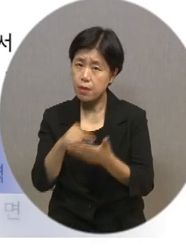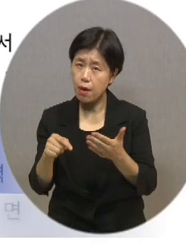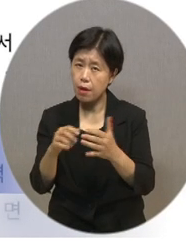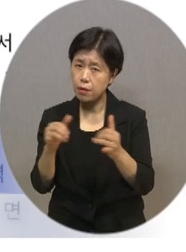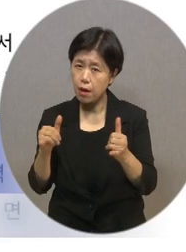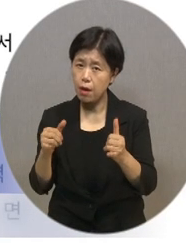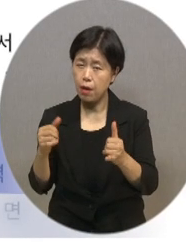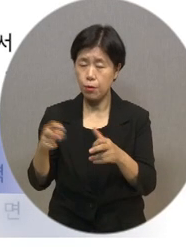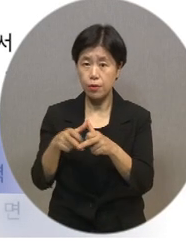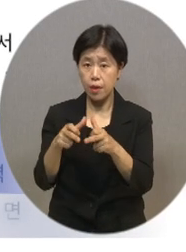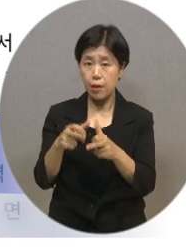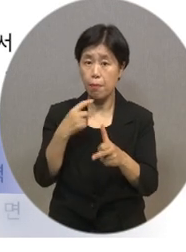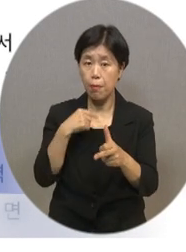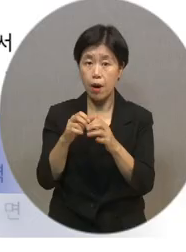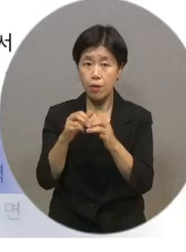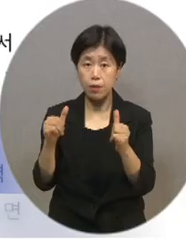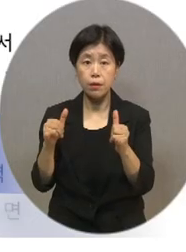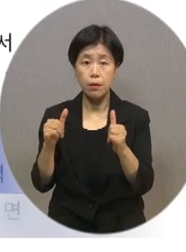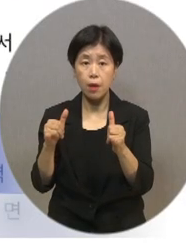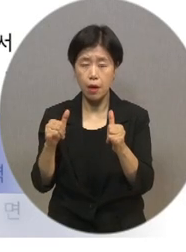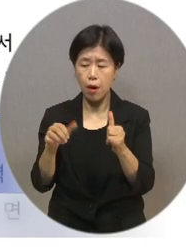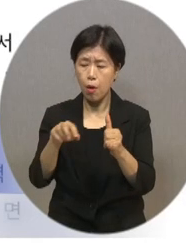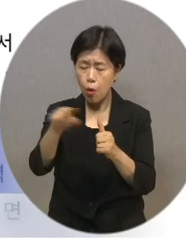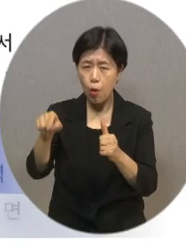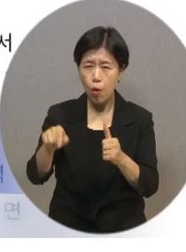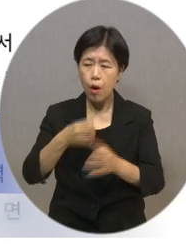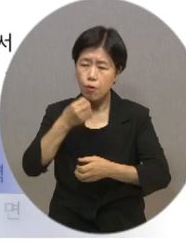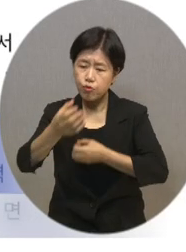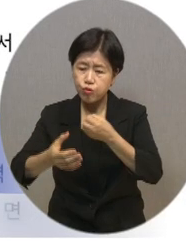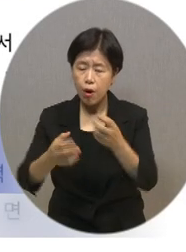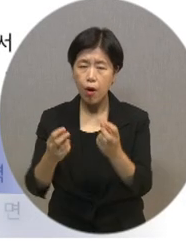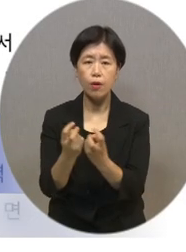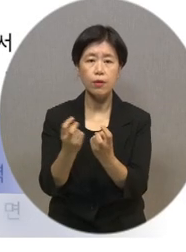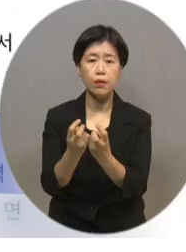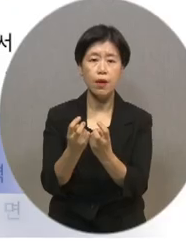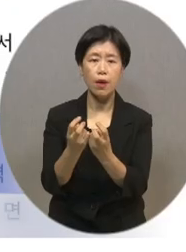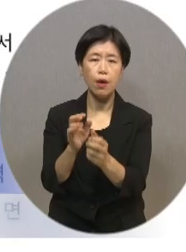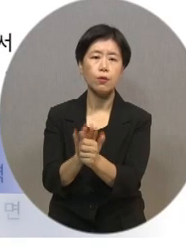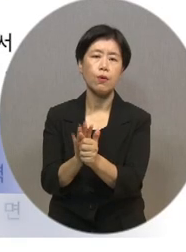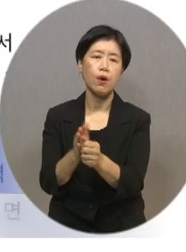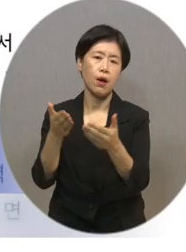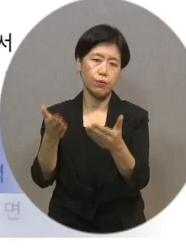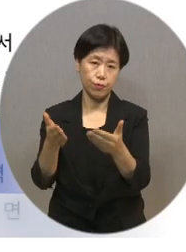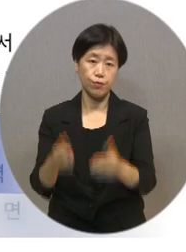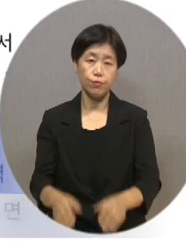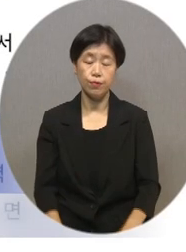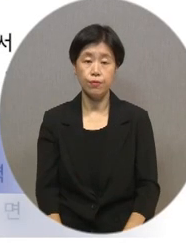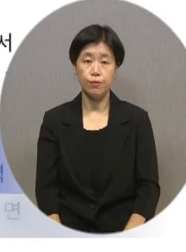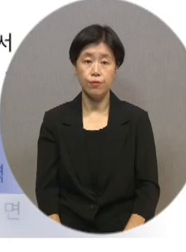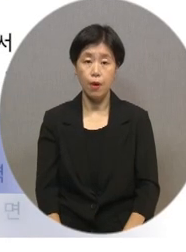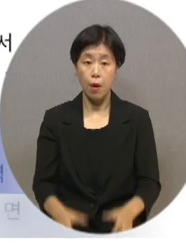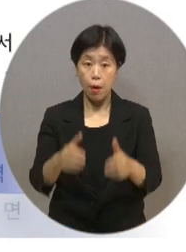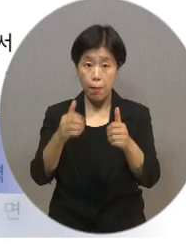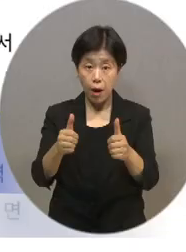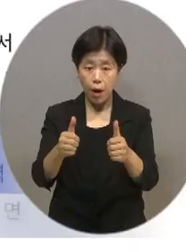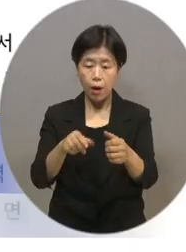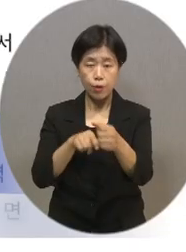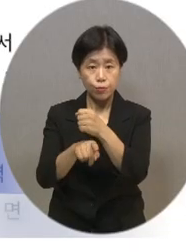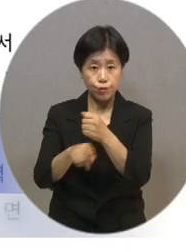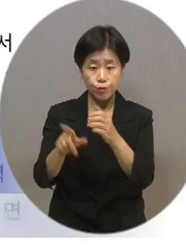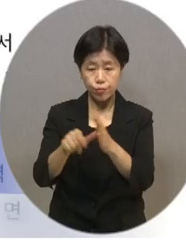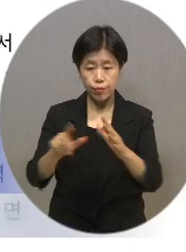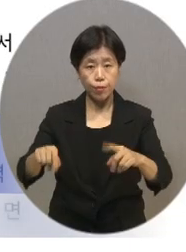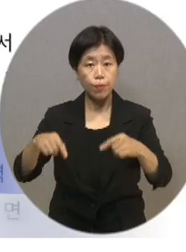수사 재판 과정 등이 피해자의 눈높이에 맞게 진행되도록 수사 재판 과정 등에 참여해 피해자의